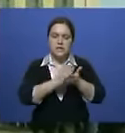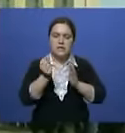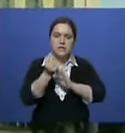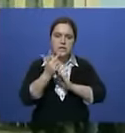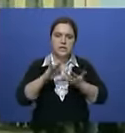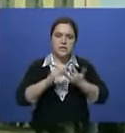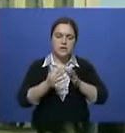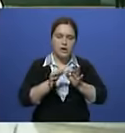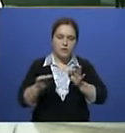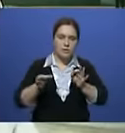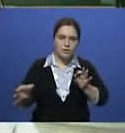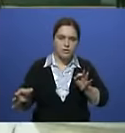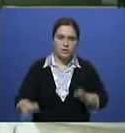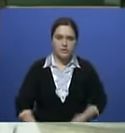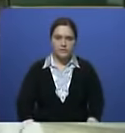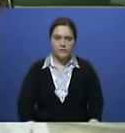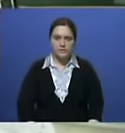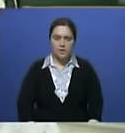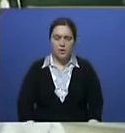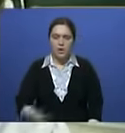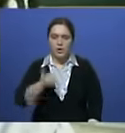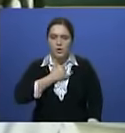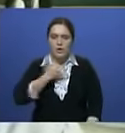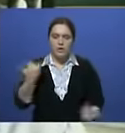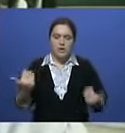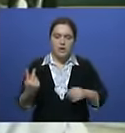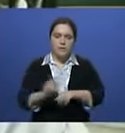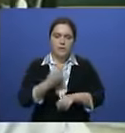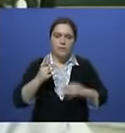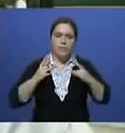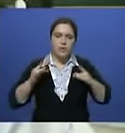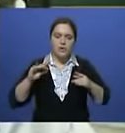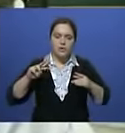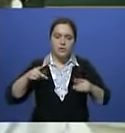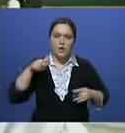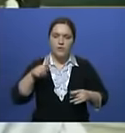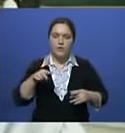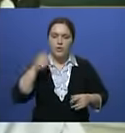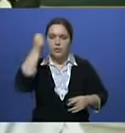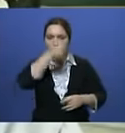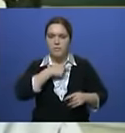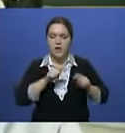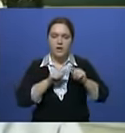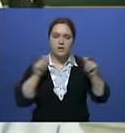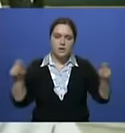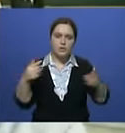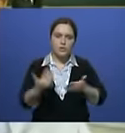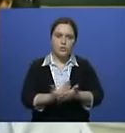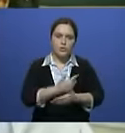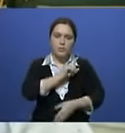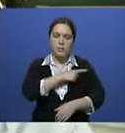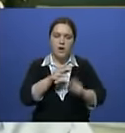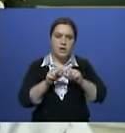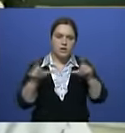сельских амбулаторий в этом году у нас двойной праздник в июле 2014 года мы открыли новую амбулаторию у нас